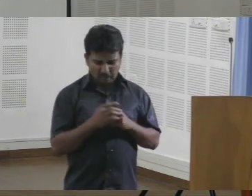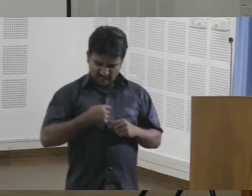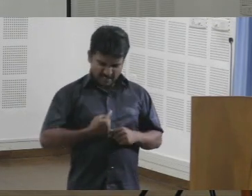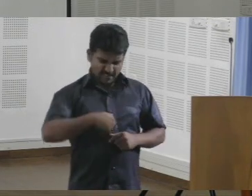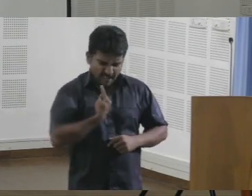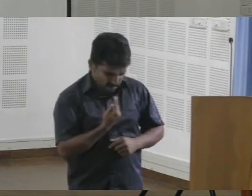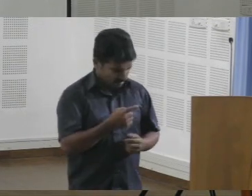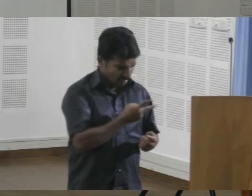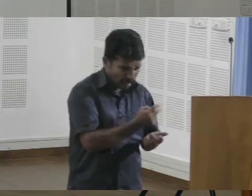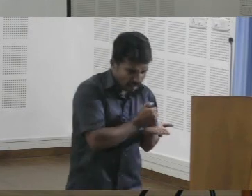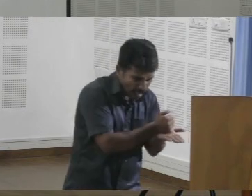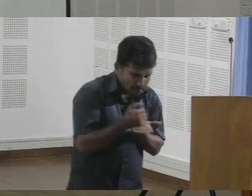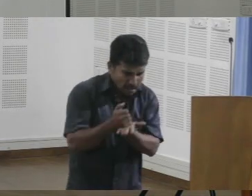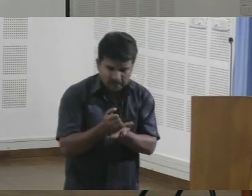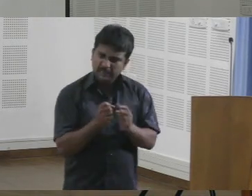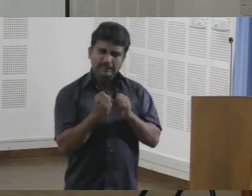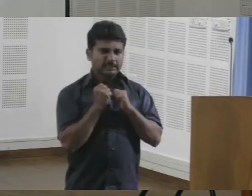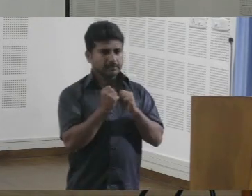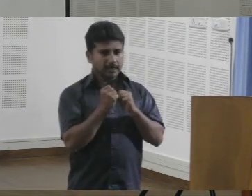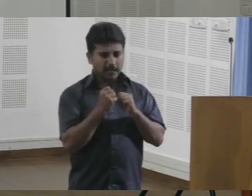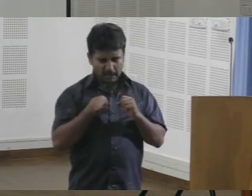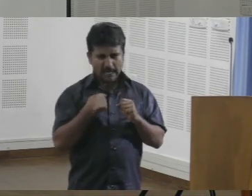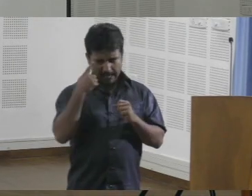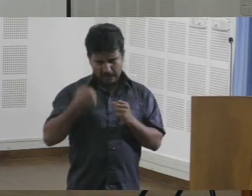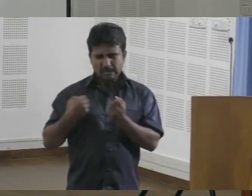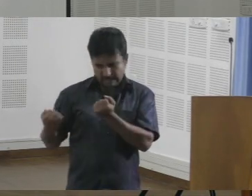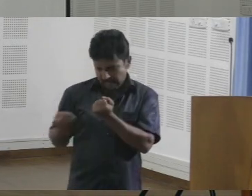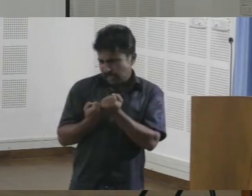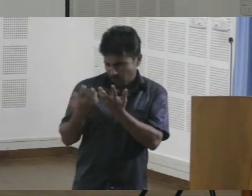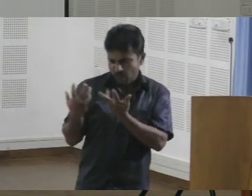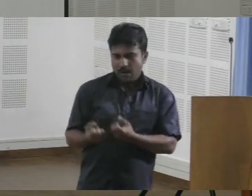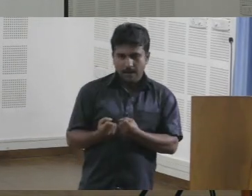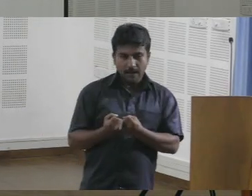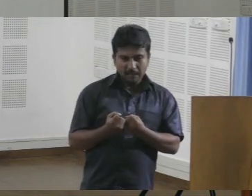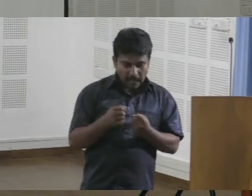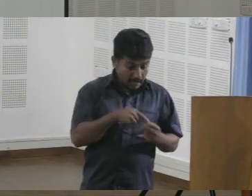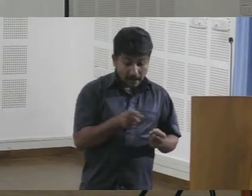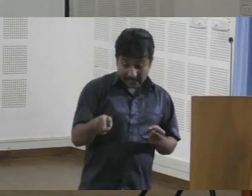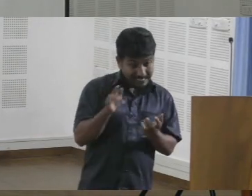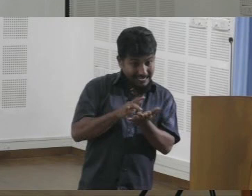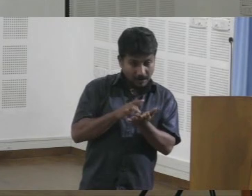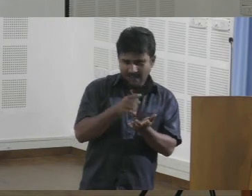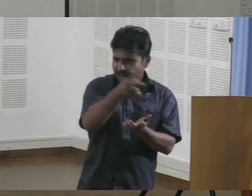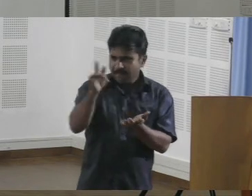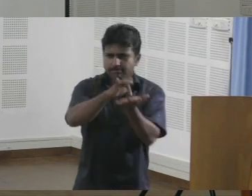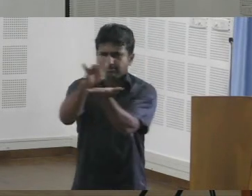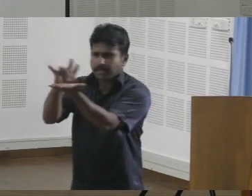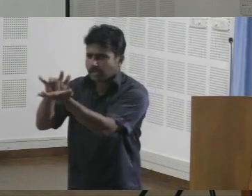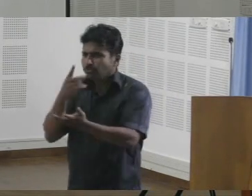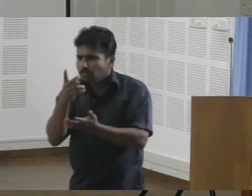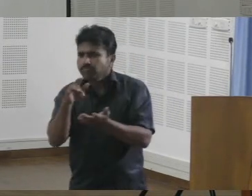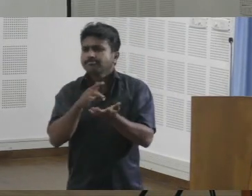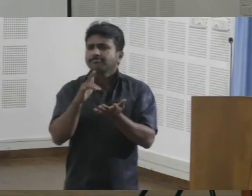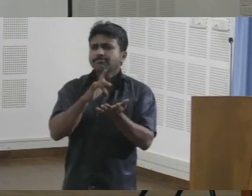സിസ്റ്റം. അപ്പൊ അവിടെ ഞാൻ വീണ്ടും പല പല സെന്ററുകളും പല പല ഡോക്ടേഴ്സിനെയും ഒക്കെ വീണ്ടും കാണാൻ തുടങ്ങി.